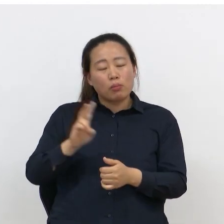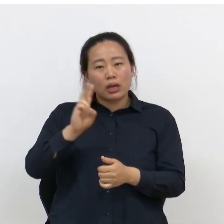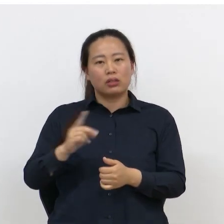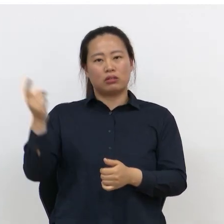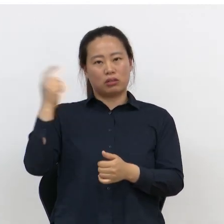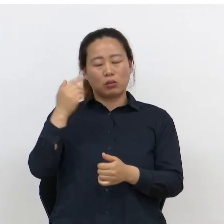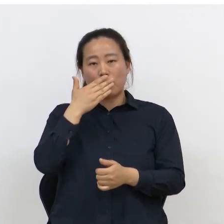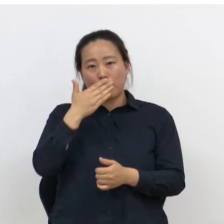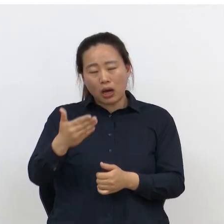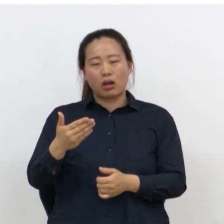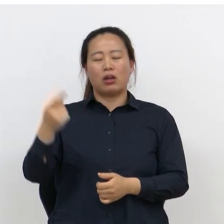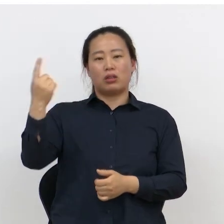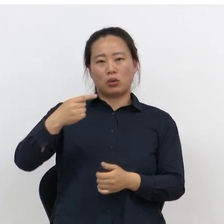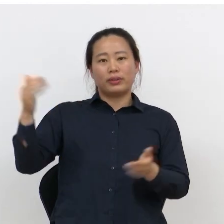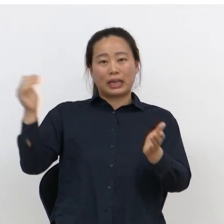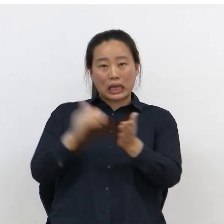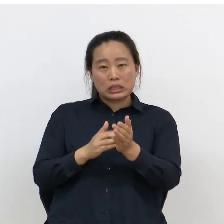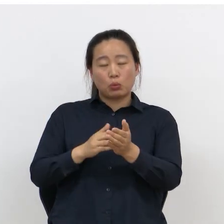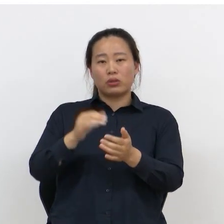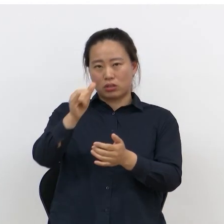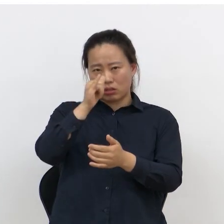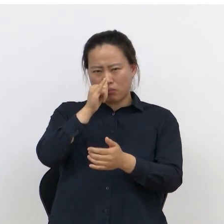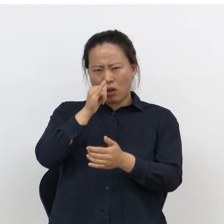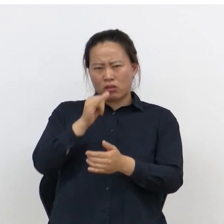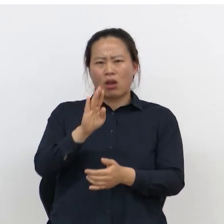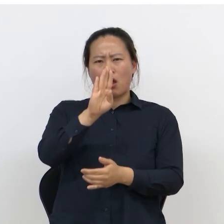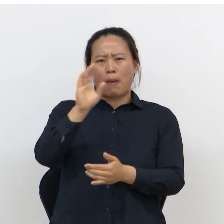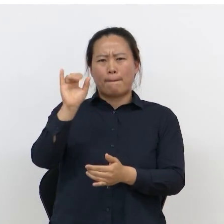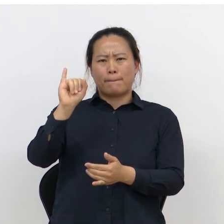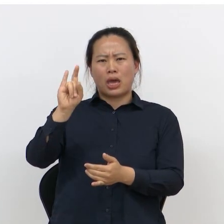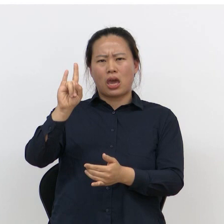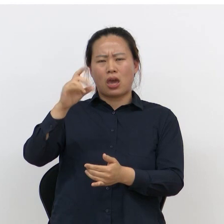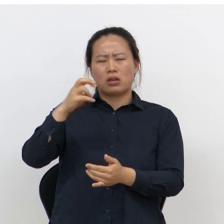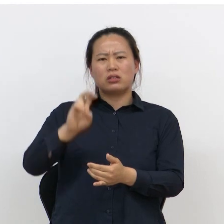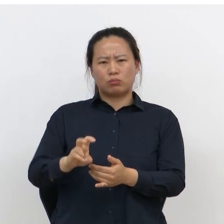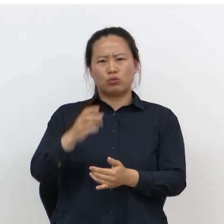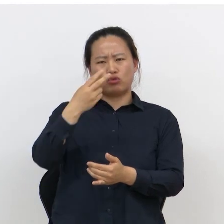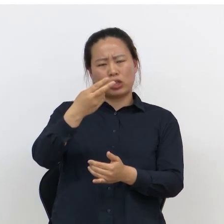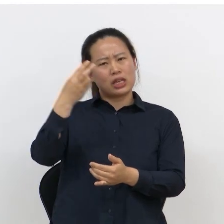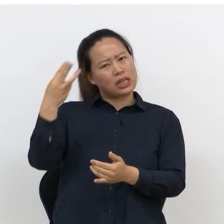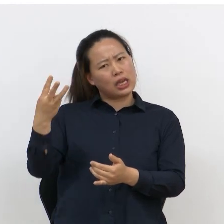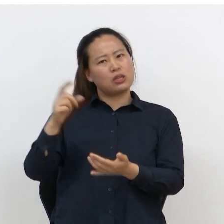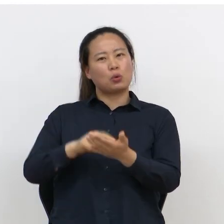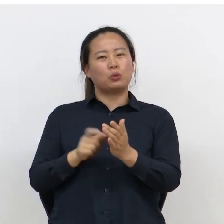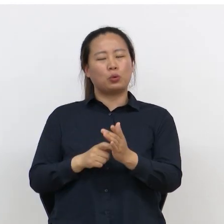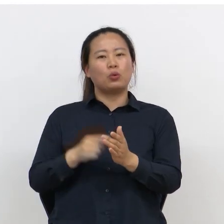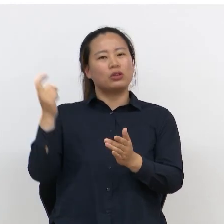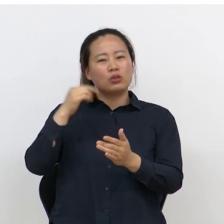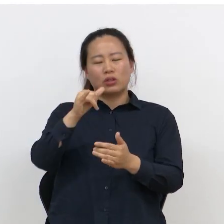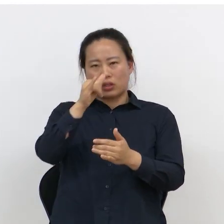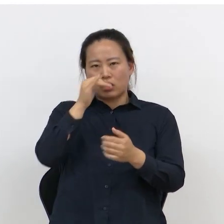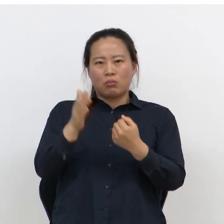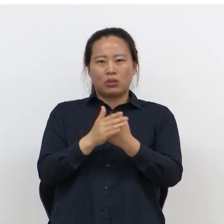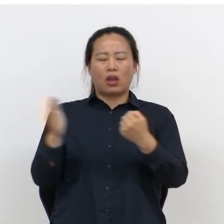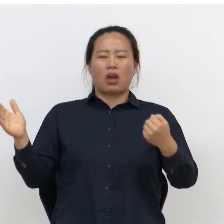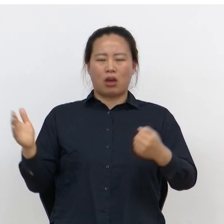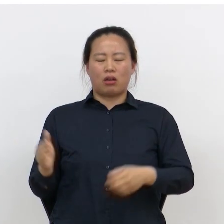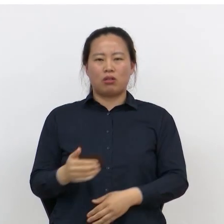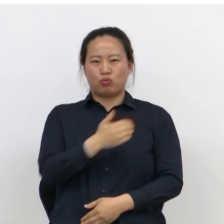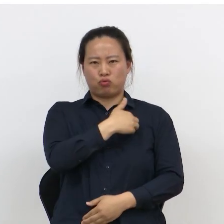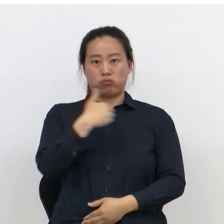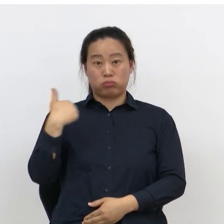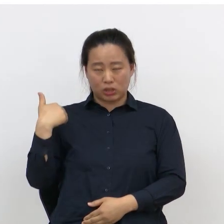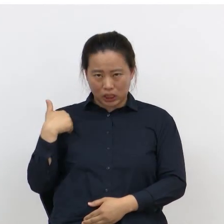되겠고 1000Hz까지 있으면 배음 2-3개 정도 더 들을 수 있으니까 뭐 더할 나위 없습니다. 그래서